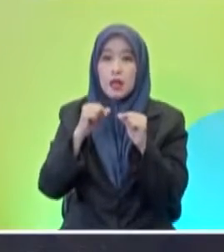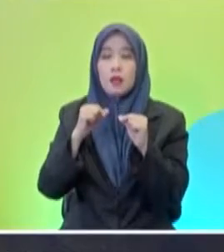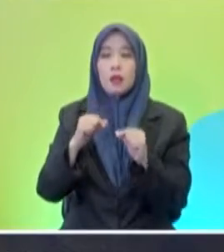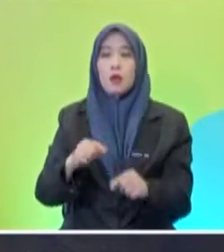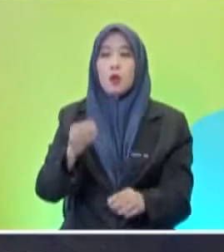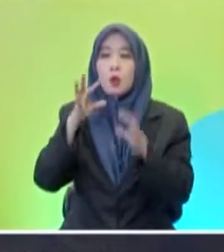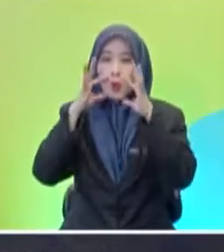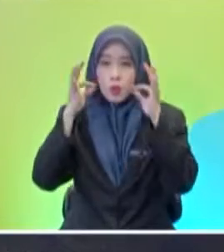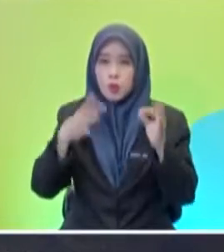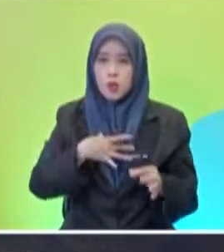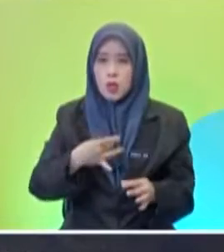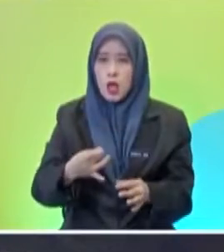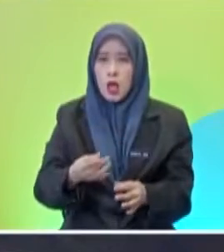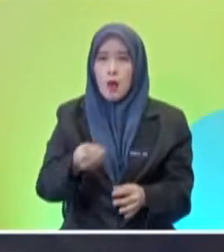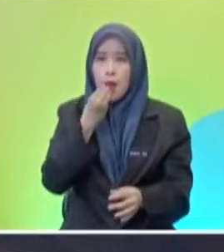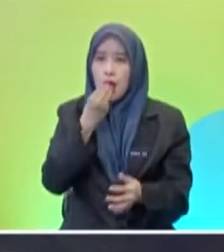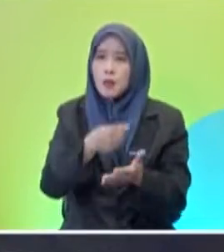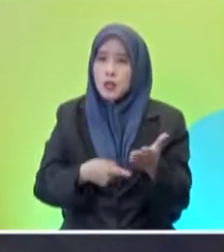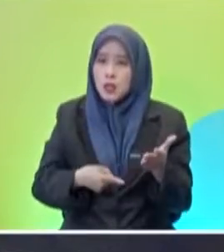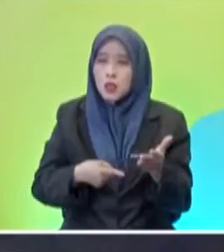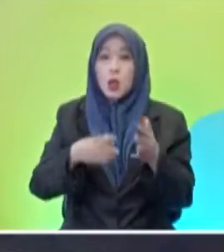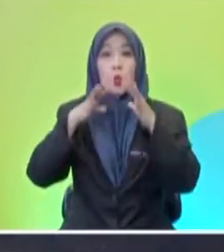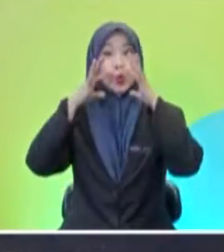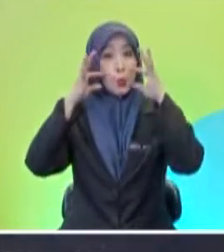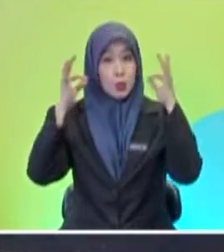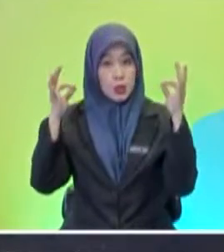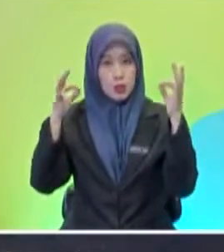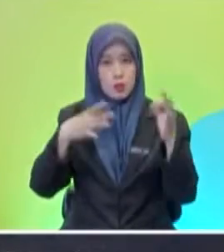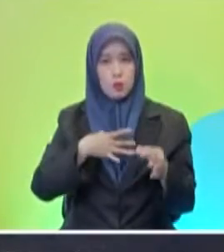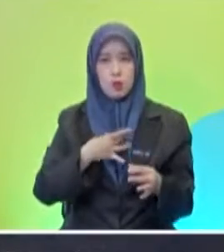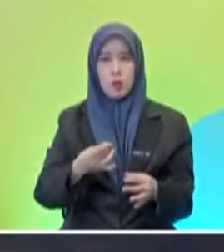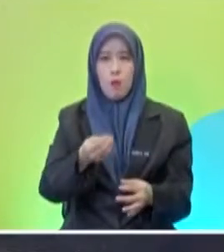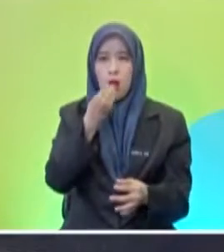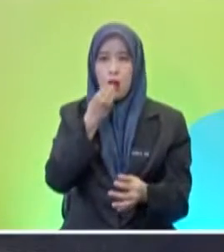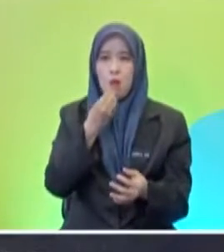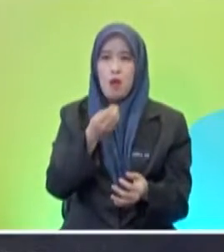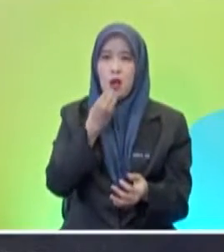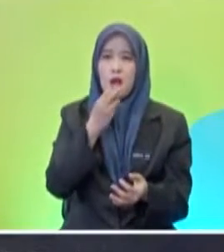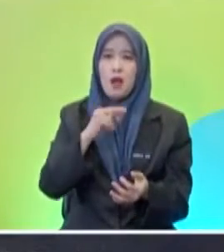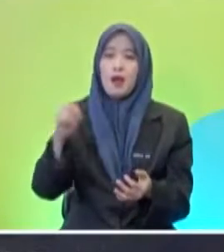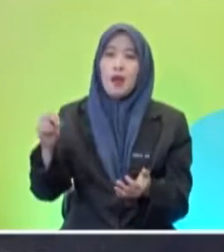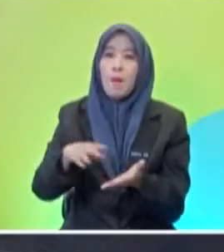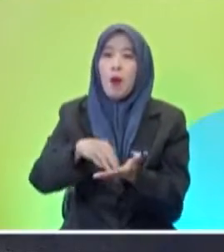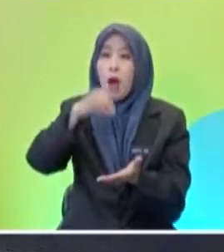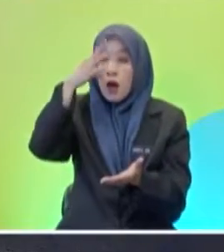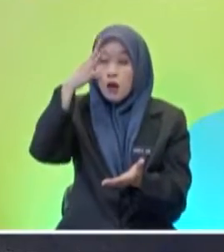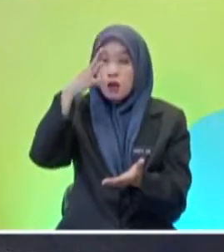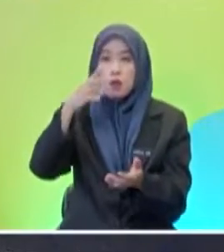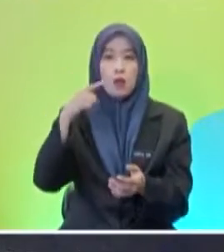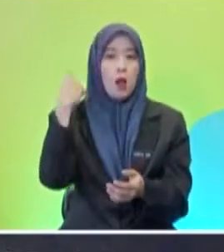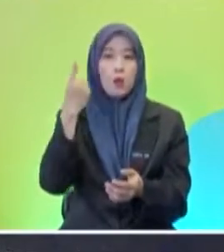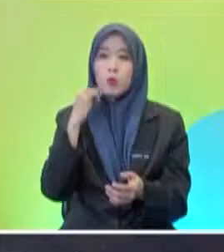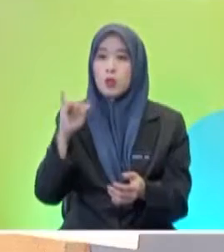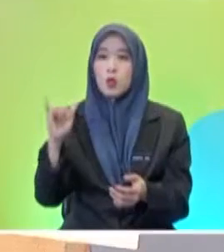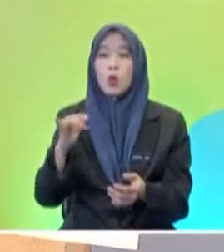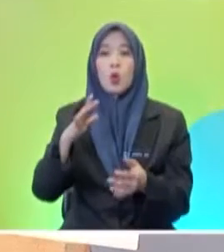Kucing pula dia suka makan apa? Dia suka makan, entahlah, makanan mahal, Cikgu. Kucing, Cikgu. Selalunya kucing, dia suka